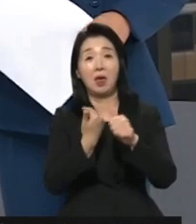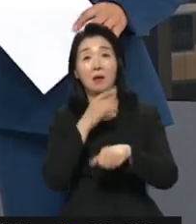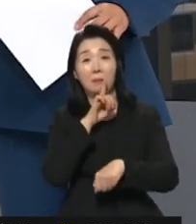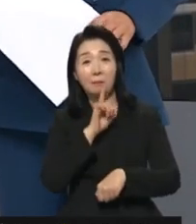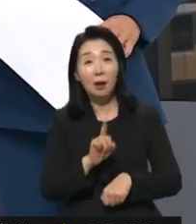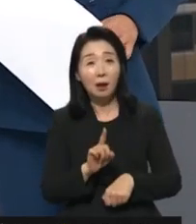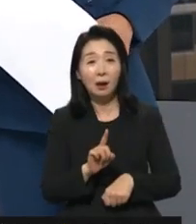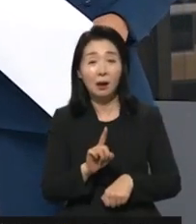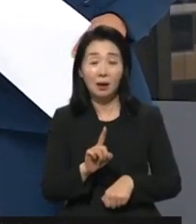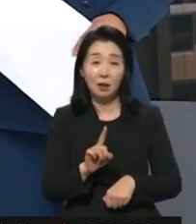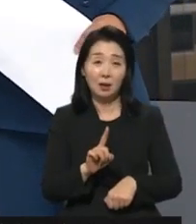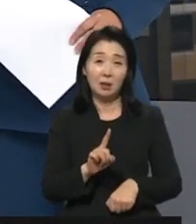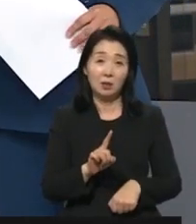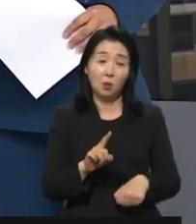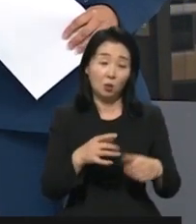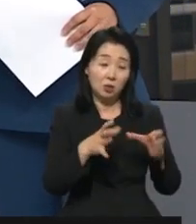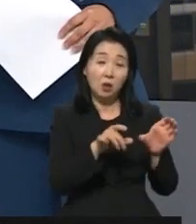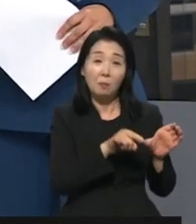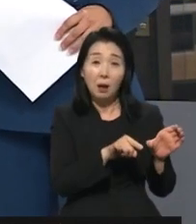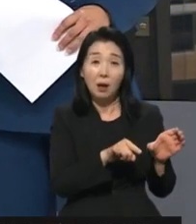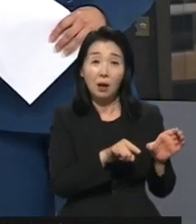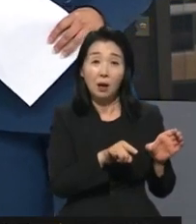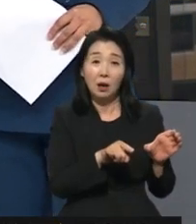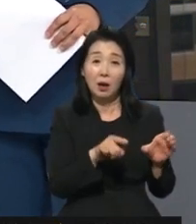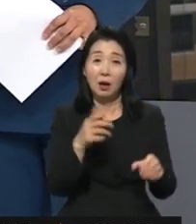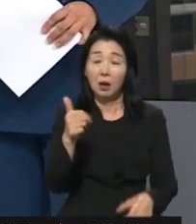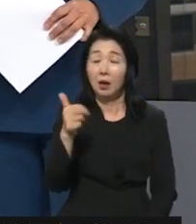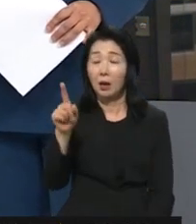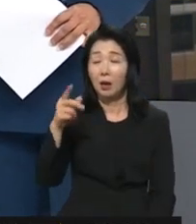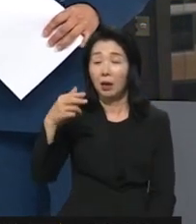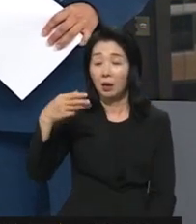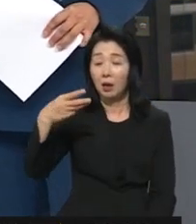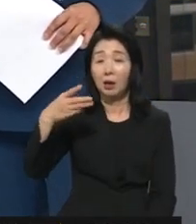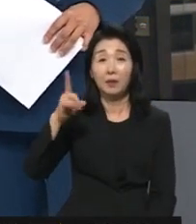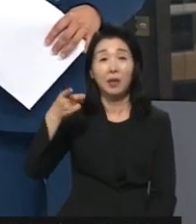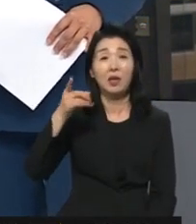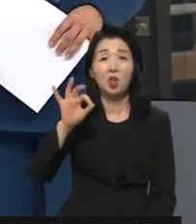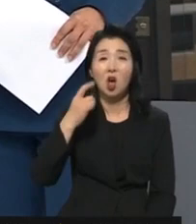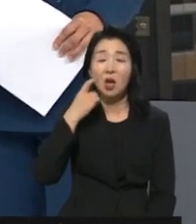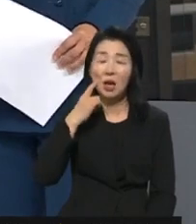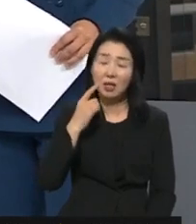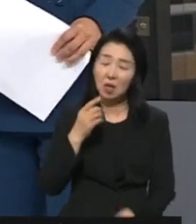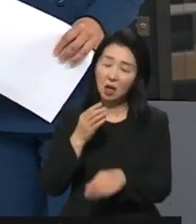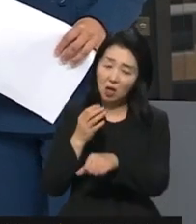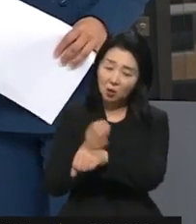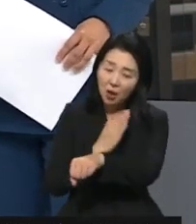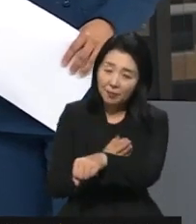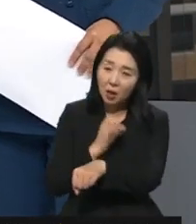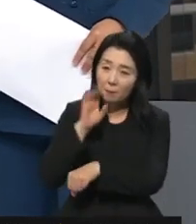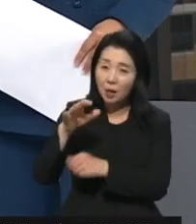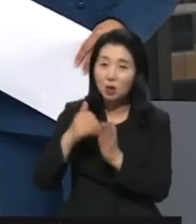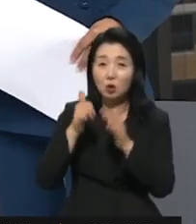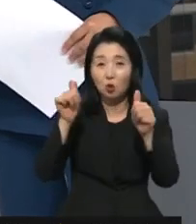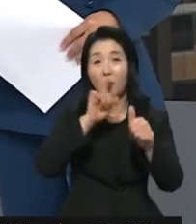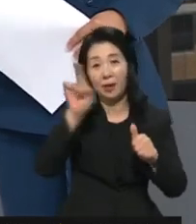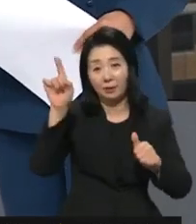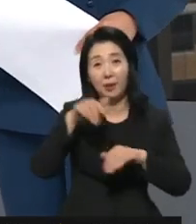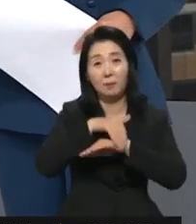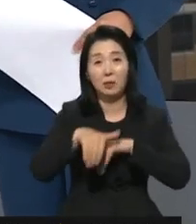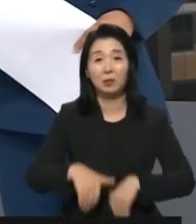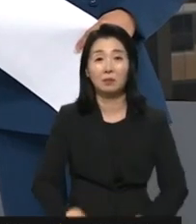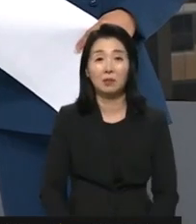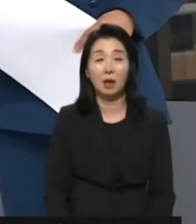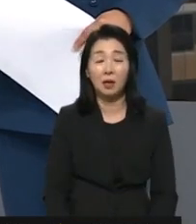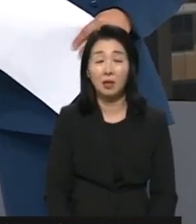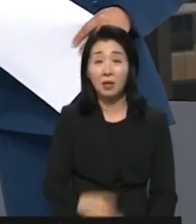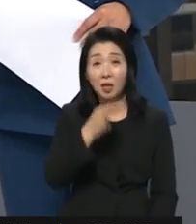폈는데요. 전장연은 오늘 하태경 특위위원장이 가짜 괴담을 유포하고 있다면서 고발하겠다고 했습니다.